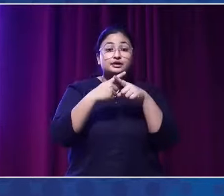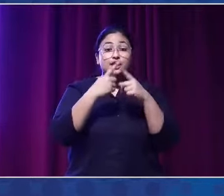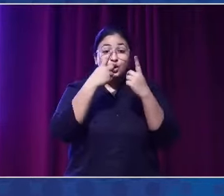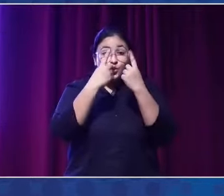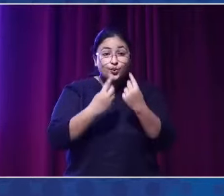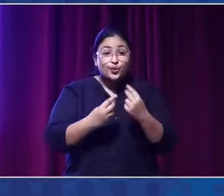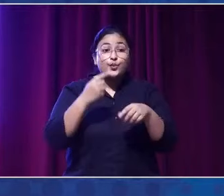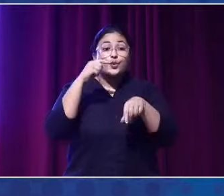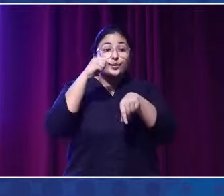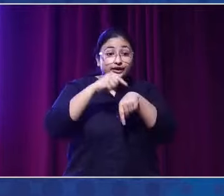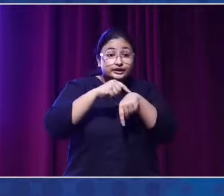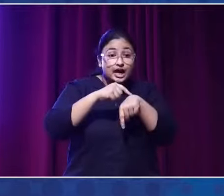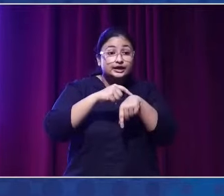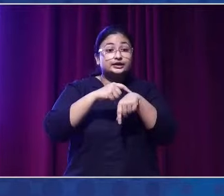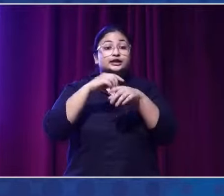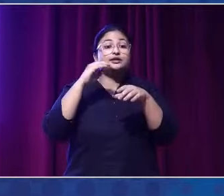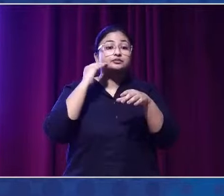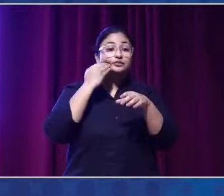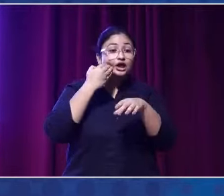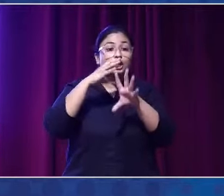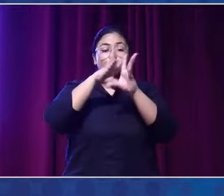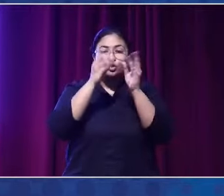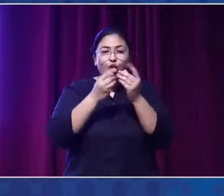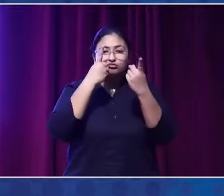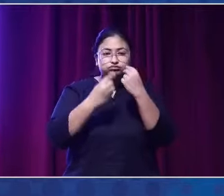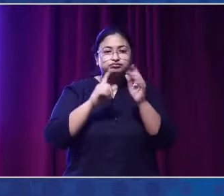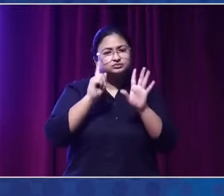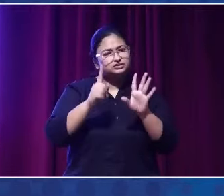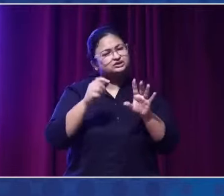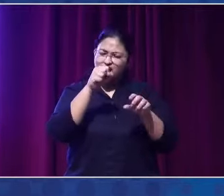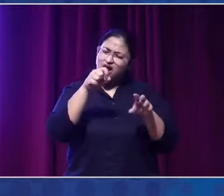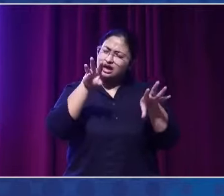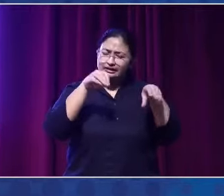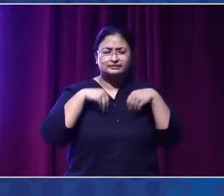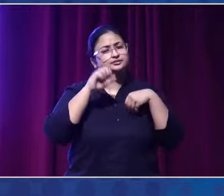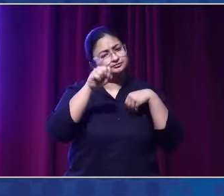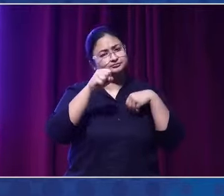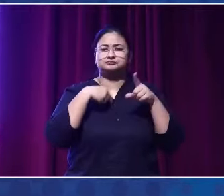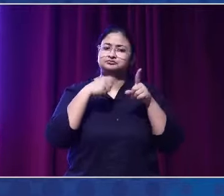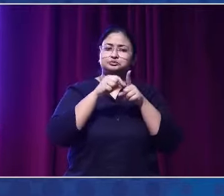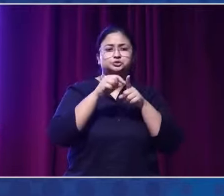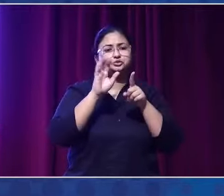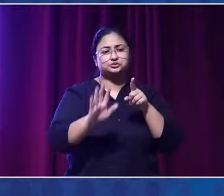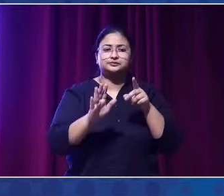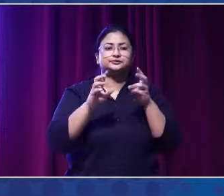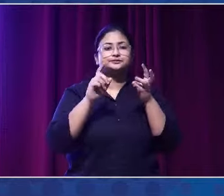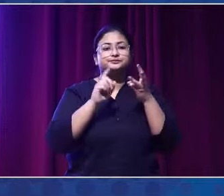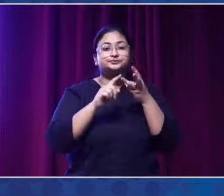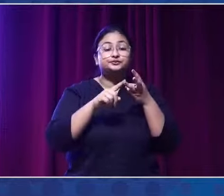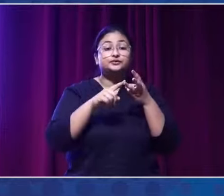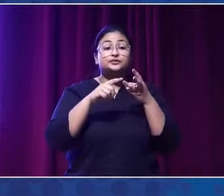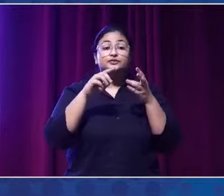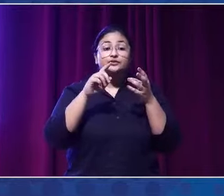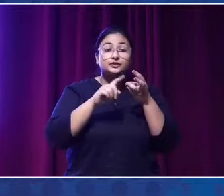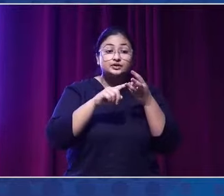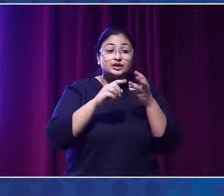टाइम डिस्प्ले होना चाहिए, मैंने पहली स्लाइड में ही दिखाया, वो तो हमारी इंस्ट्रक्शन में लिखा है, होगा, मान लिया। स्टार्ट एंड एंड टाइम दिखाया जाना चाहिए, दिखाया